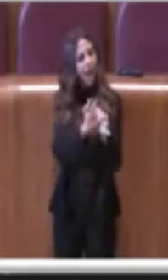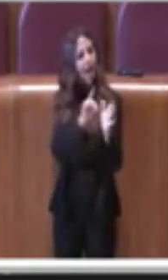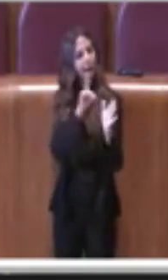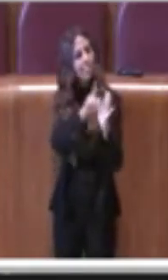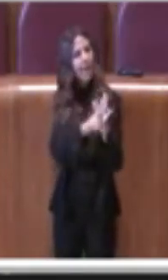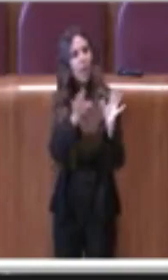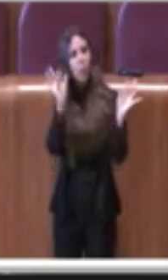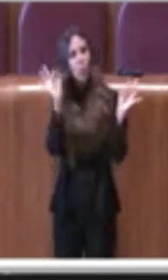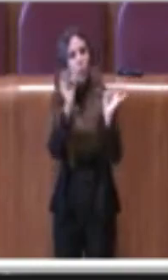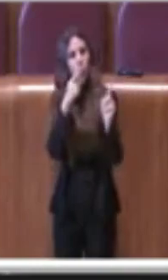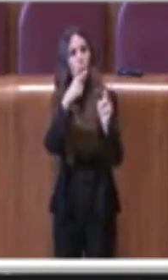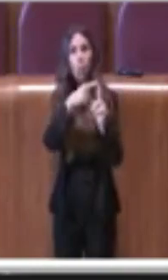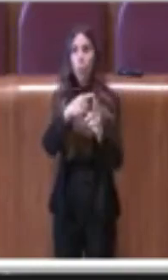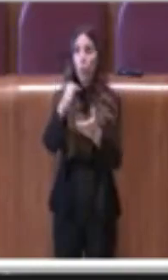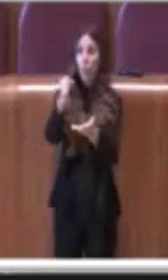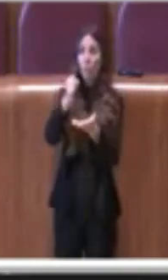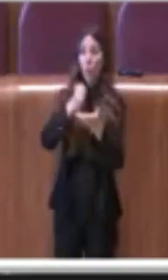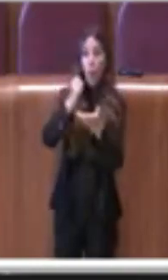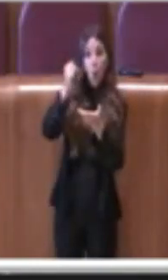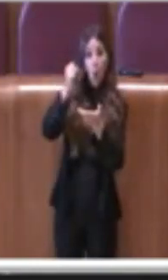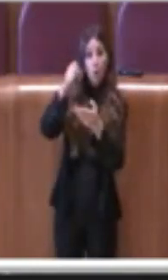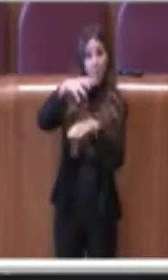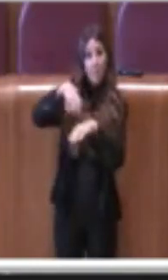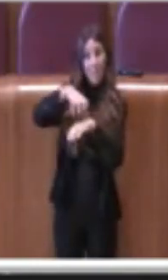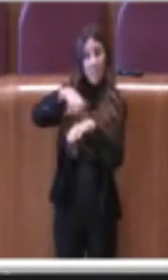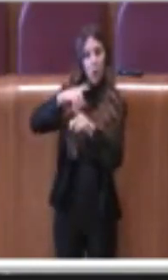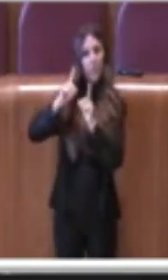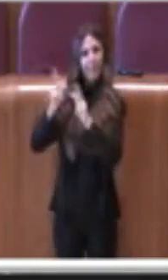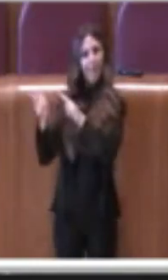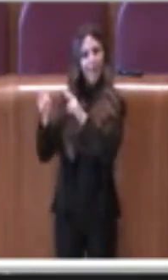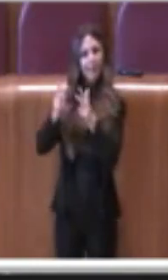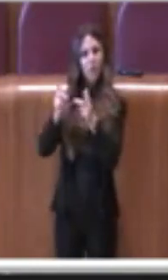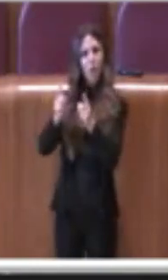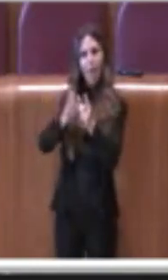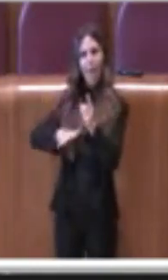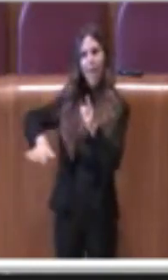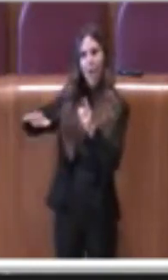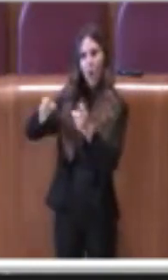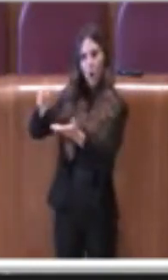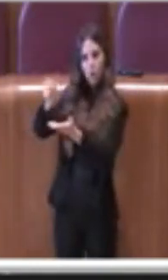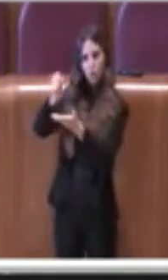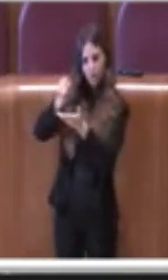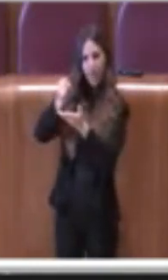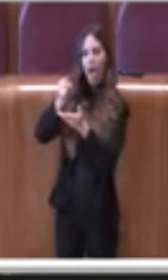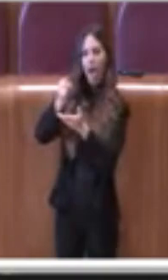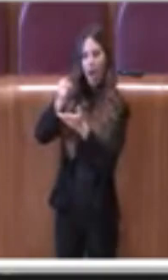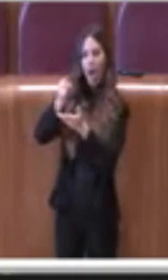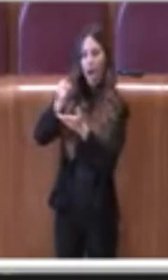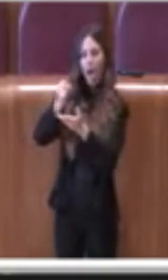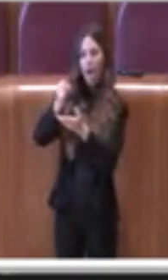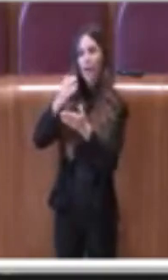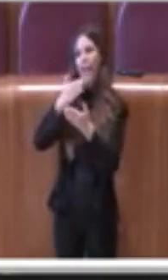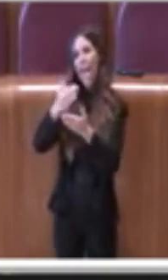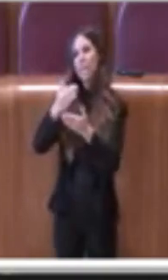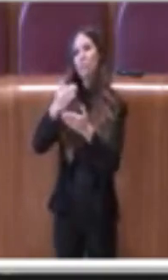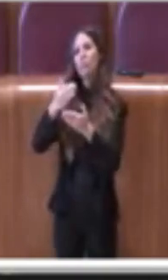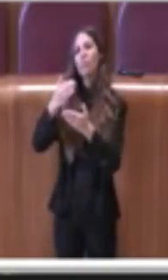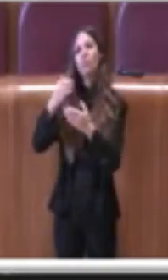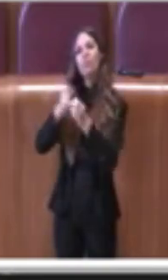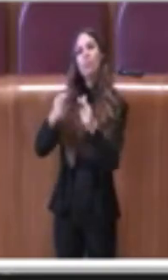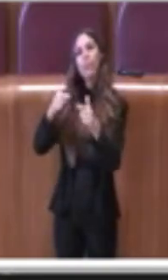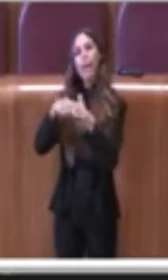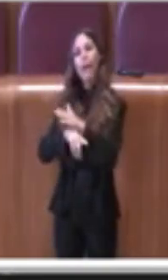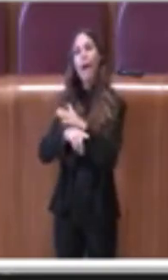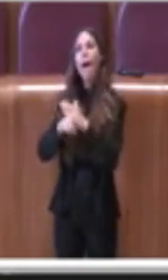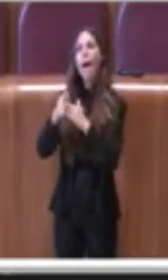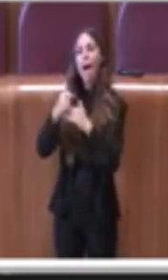Ministero dell'Ambiente, oggi ripeto, Ministero della Transizione Ecologica, tramite Città Metropolitana, ha dato la possibilità ai comuni di